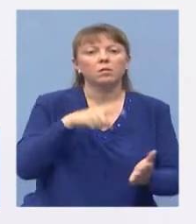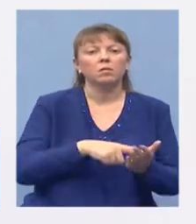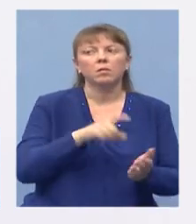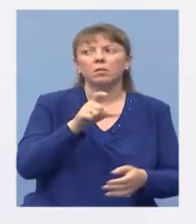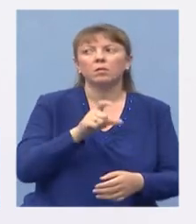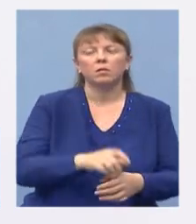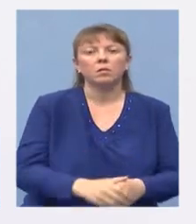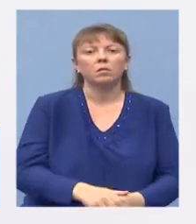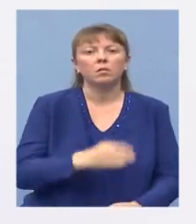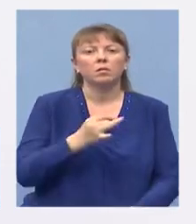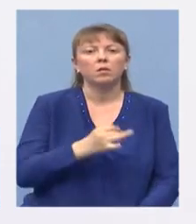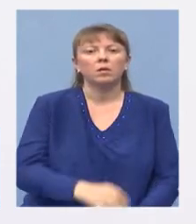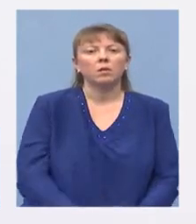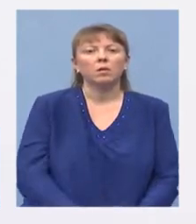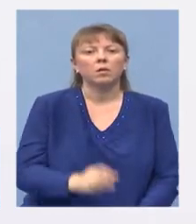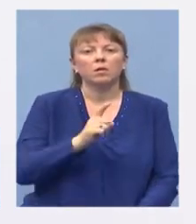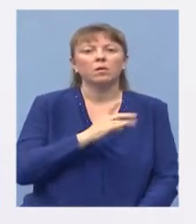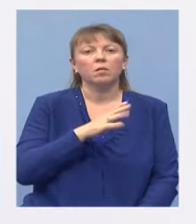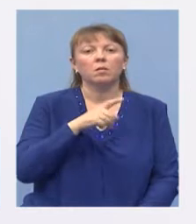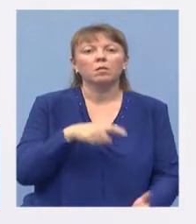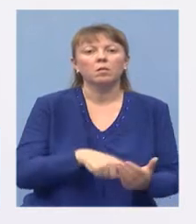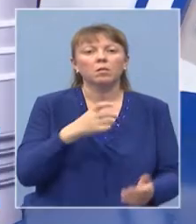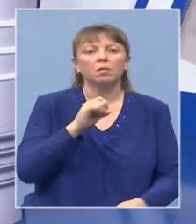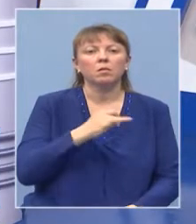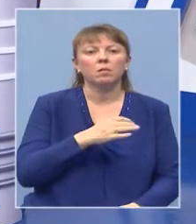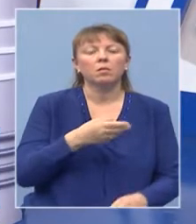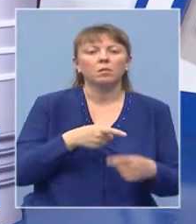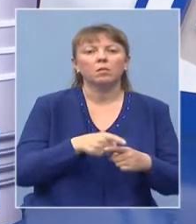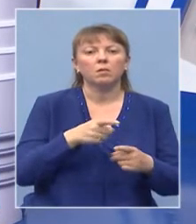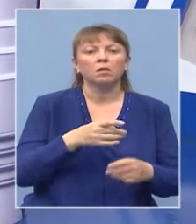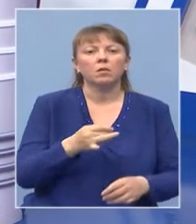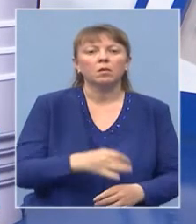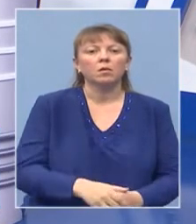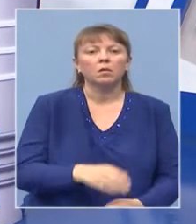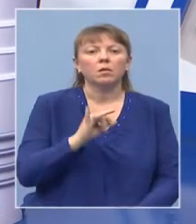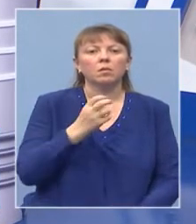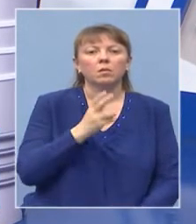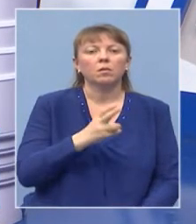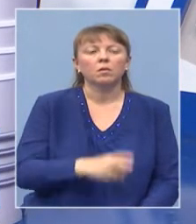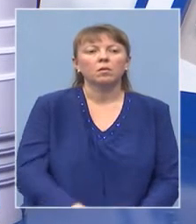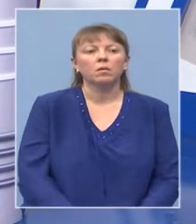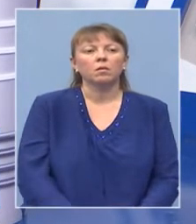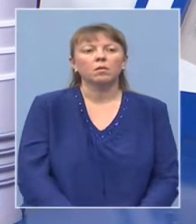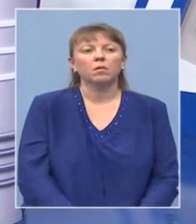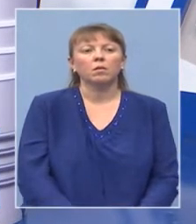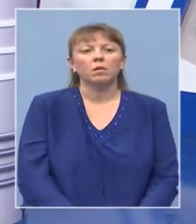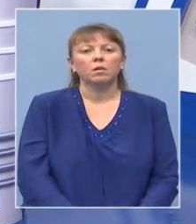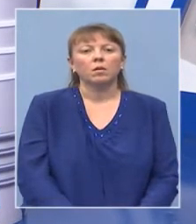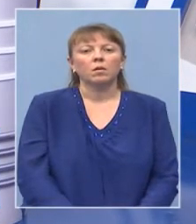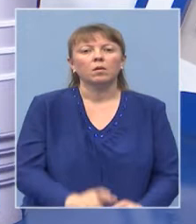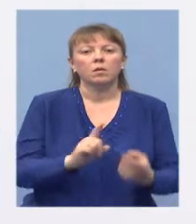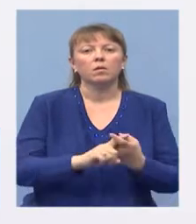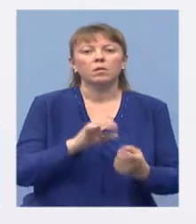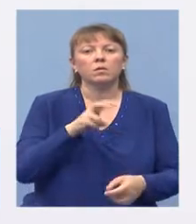гражданам доводим. Угу. А за счет чего вот решаются проблемы сбоев, технических неполадок? Есть такое понятие, что это связано